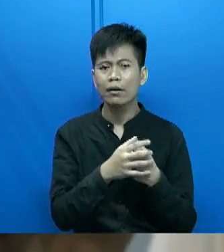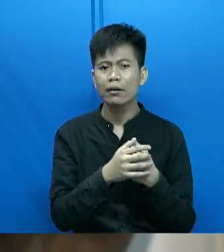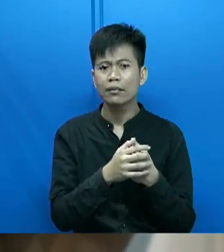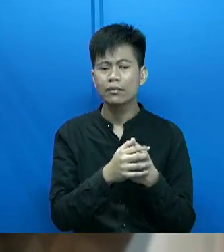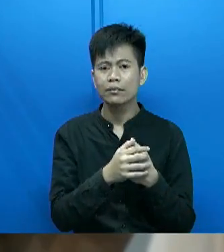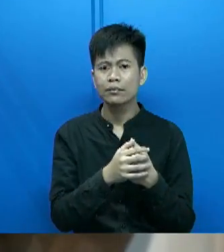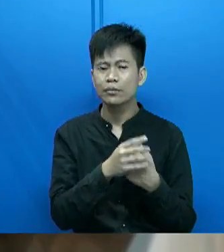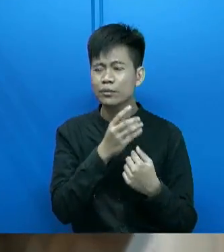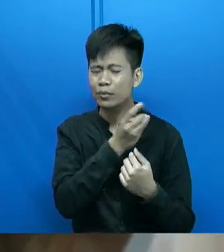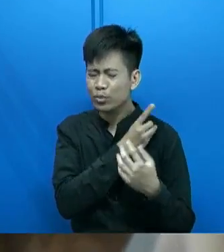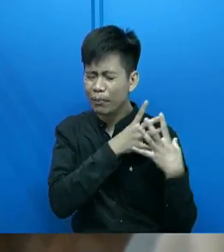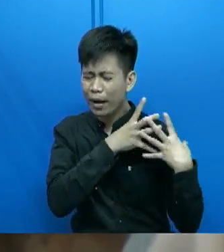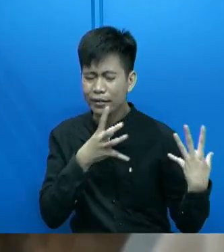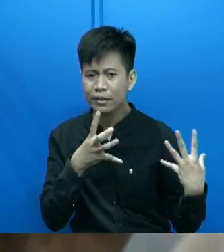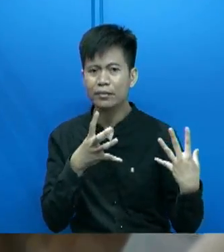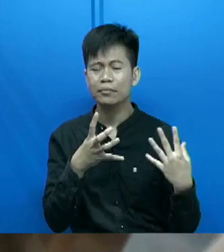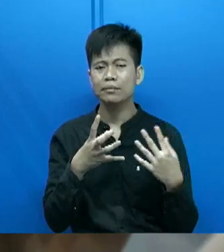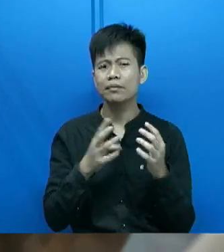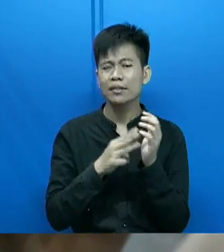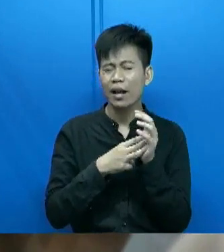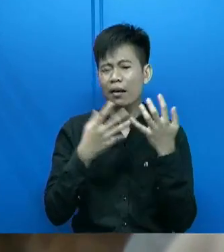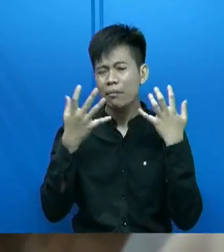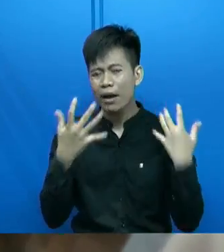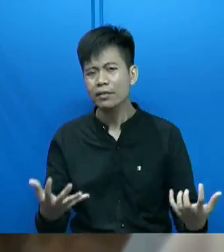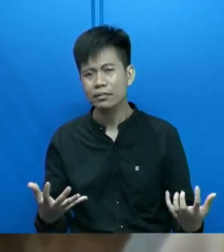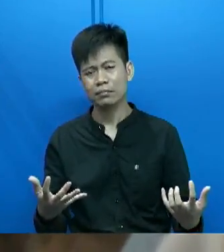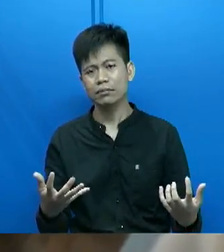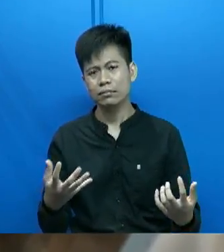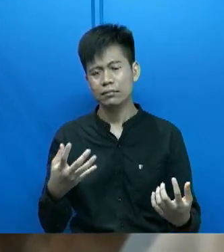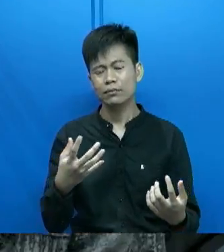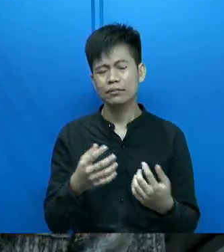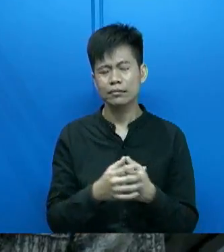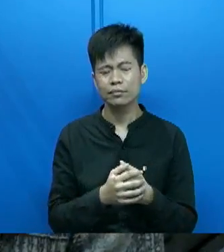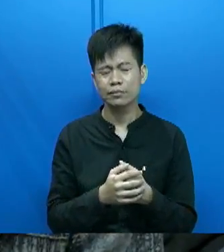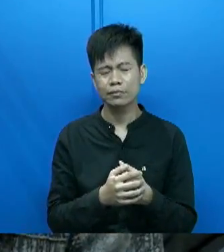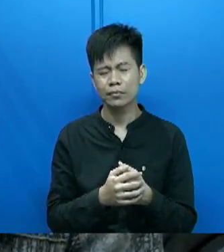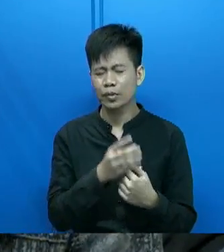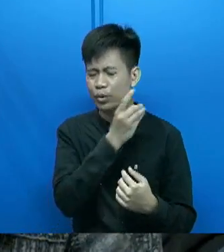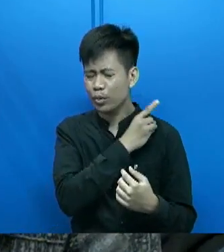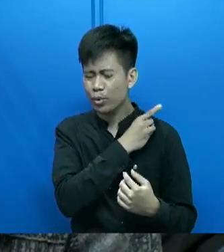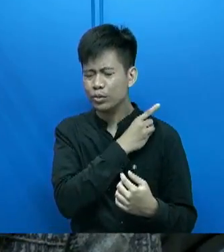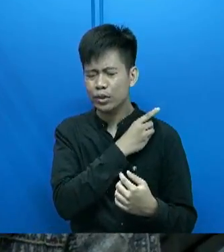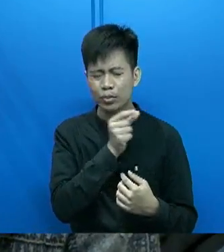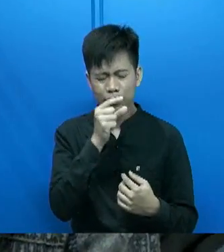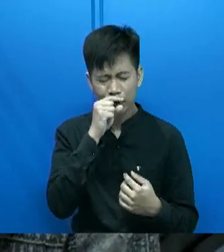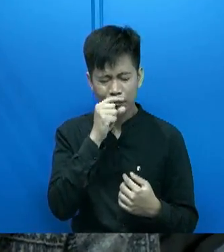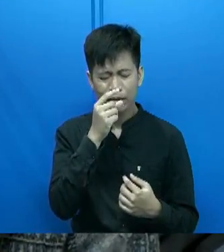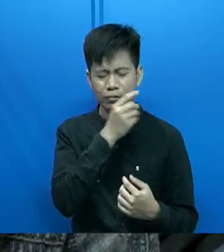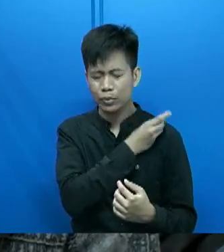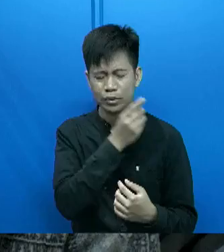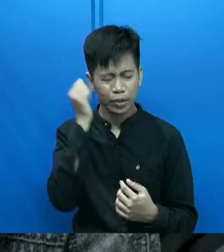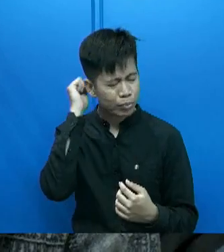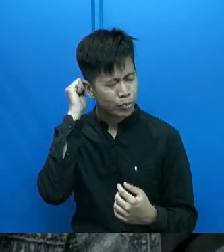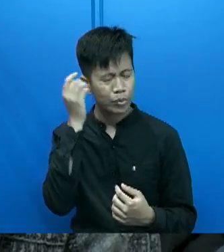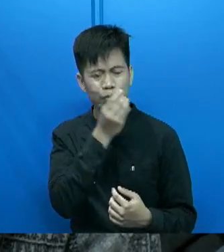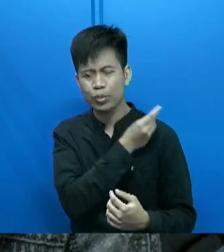banyak, kesalahan kami melimpah, dosa bagi ibu kami ya Allah, dosa pada ayah kami,